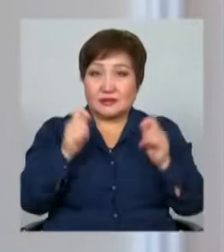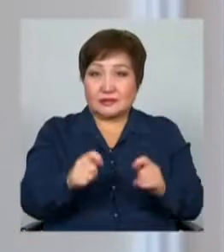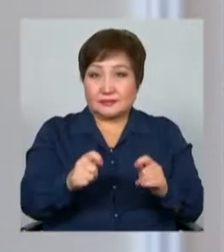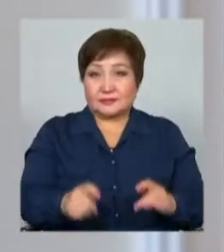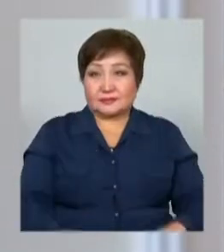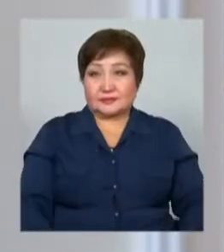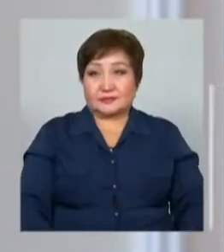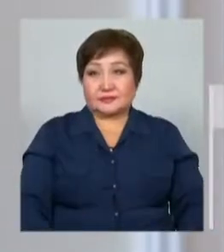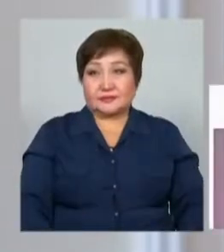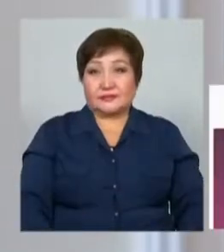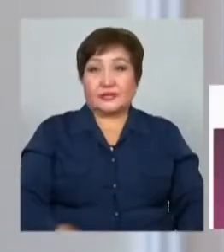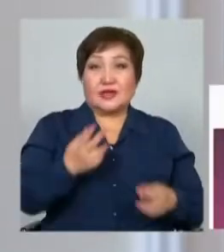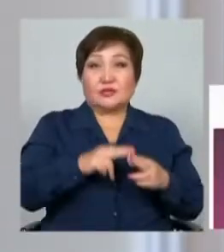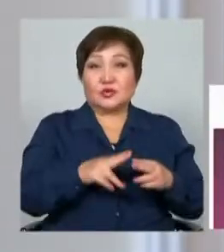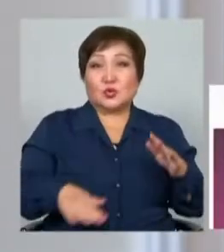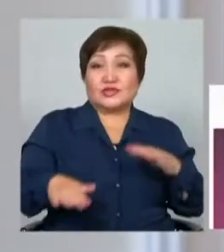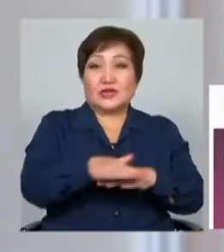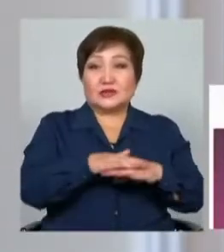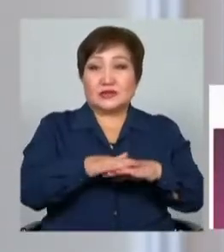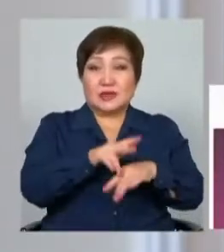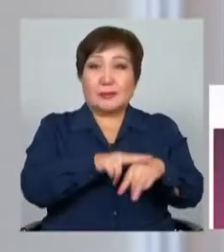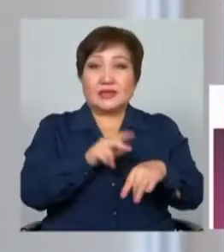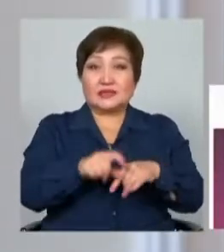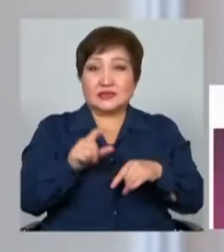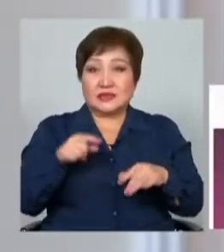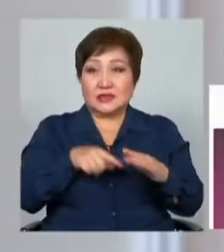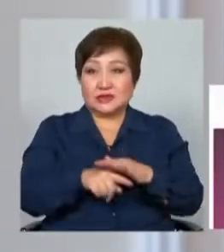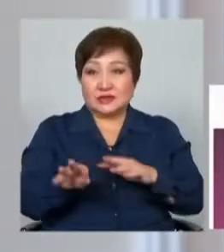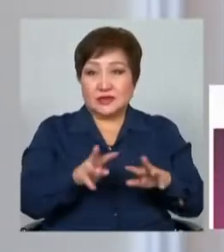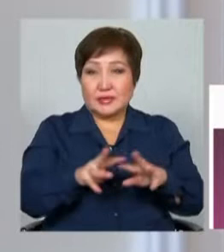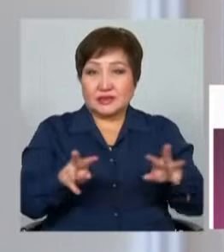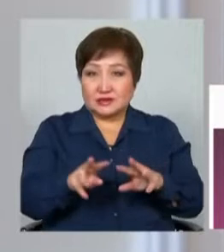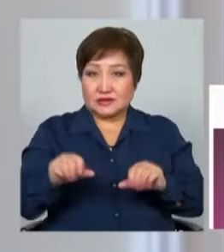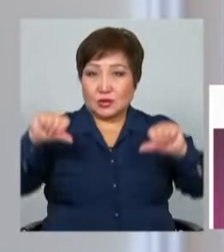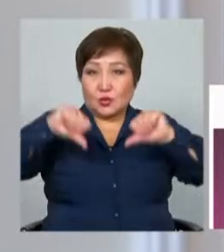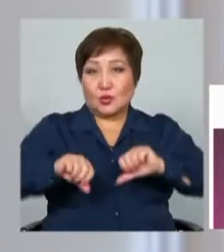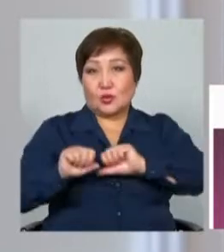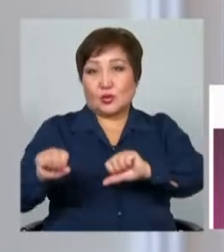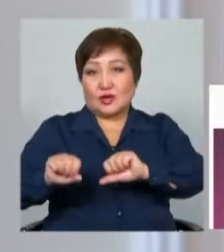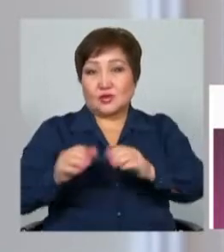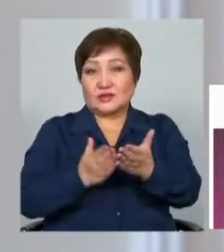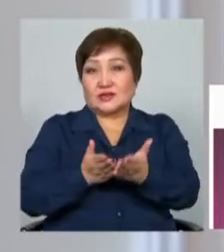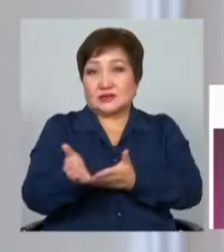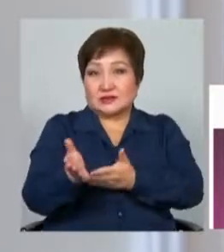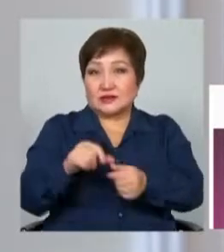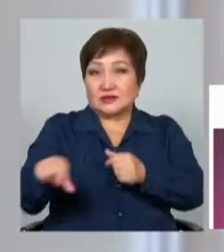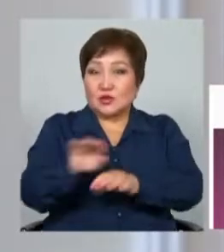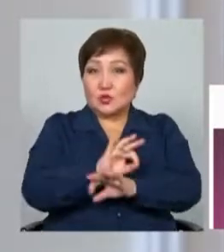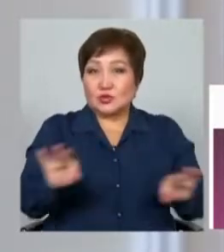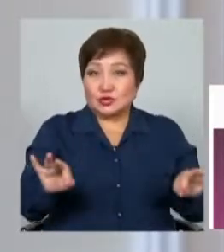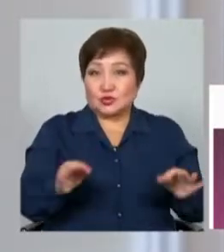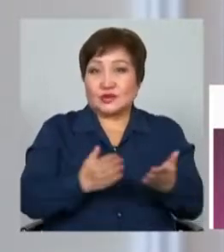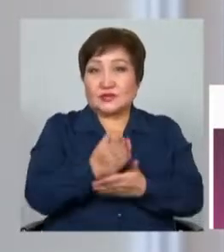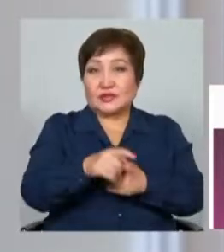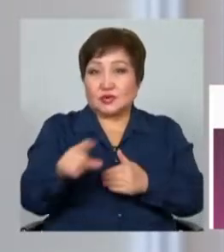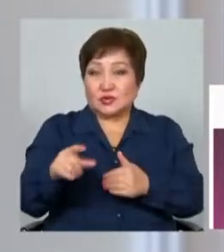Это сотрудники. Бұл учаскелік полицейлер Ішкі істер министрлігіндегі құқық қорғау саласының ең үздік қызметкерлері болатын. Олар өмірлерін қатерге